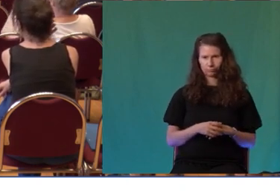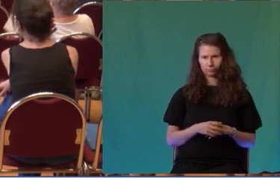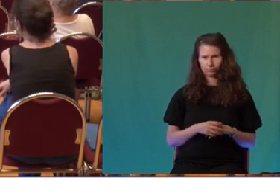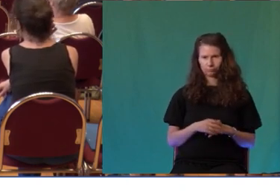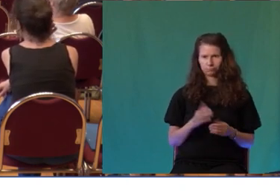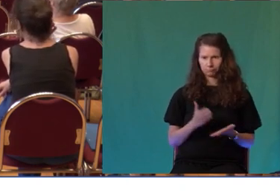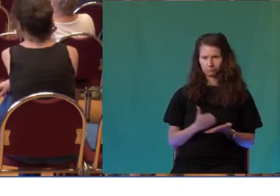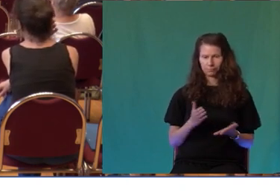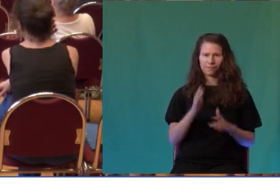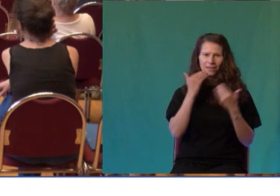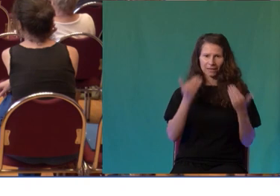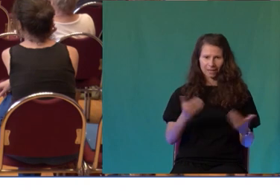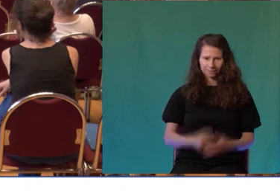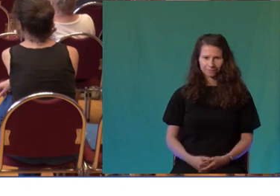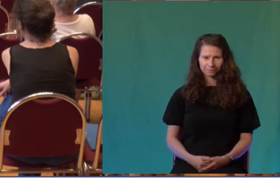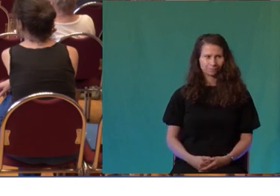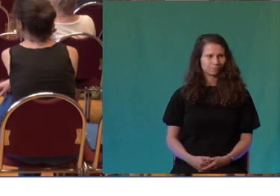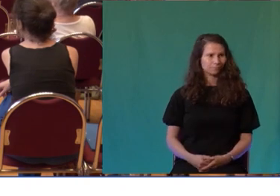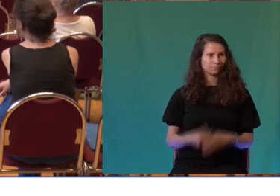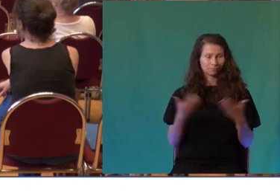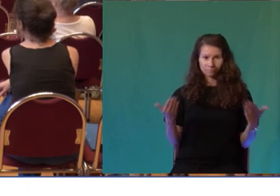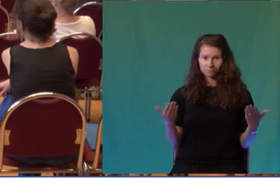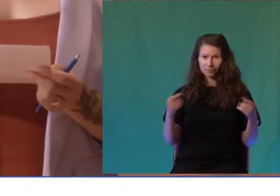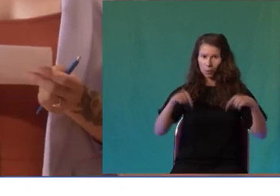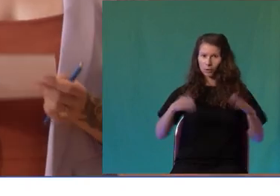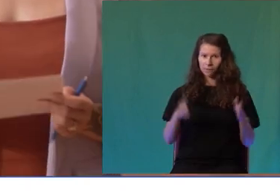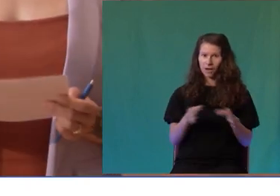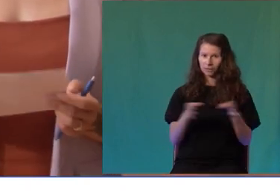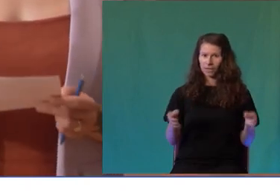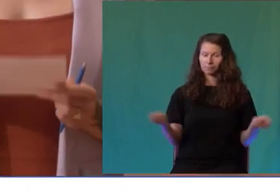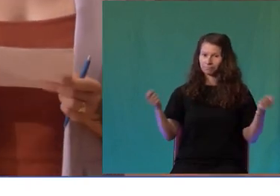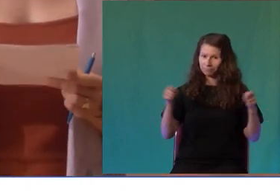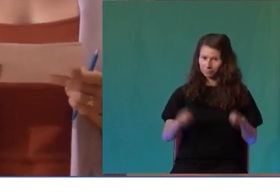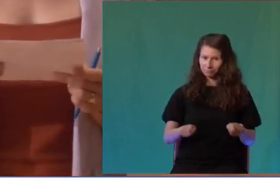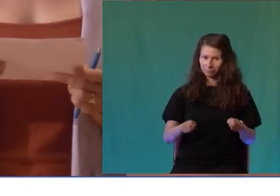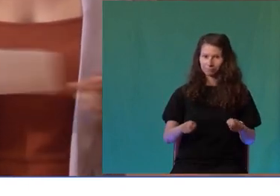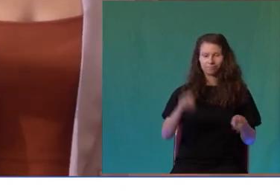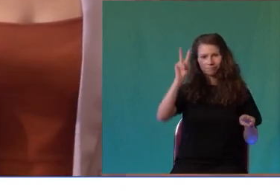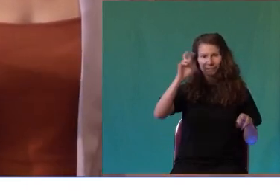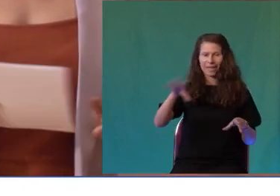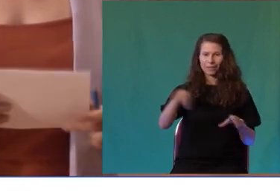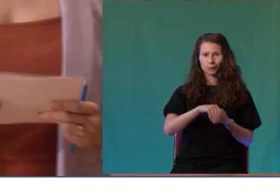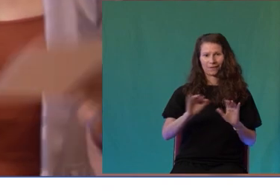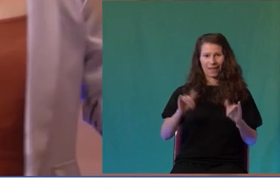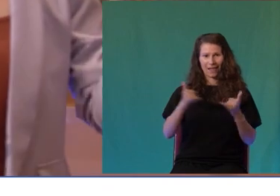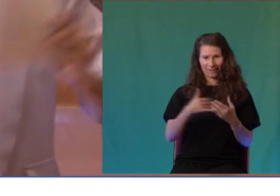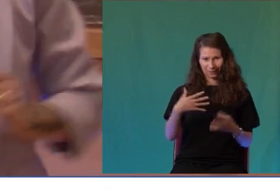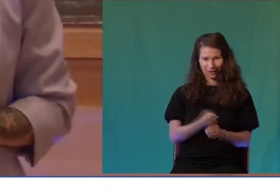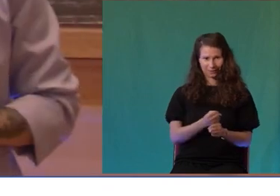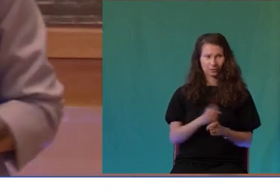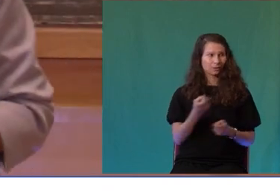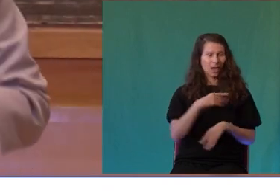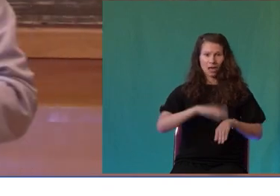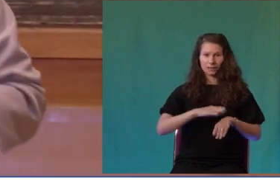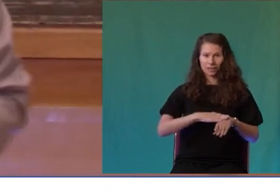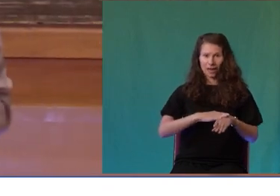Dankeschön und damit endet dieser Fachtag inklusive Elternschaft wir haben die Zeit nicht nur wieder eingeholt